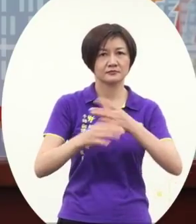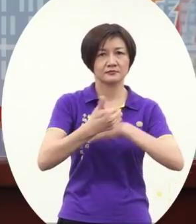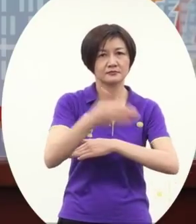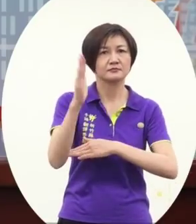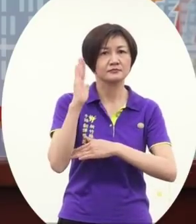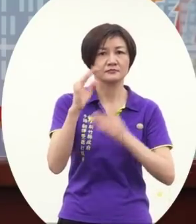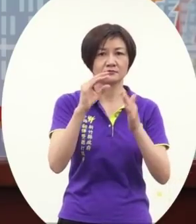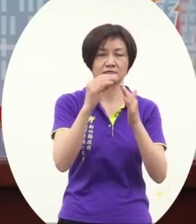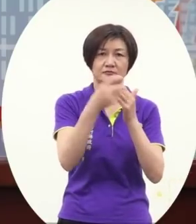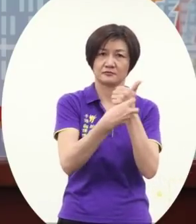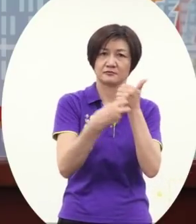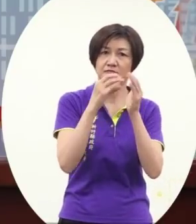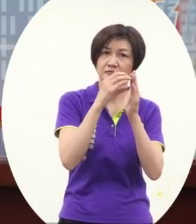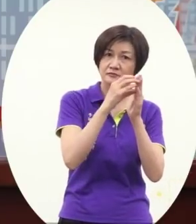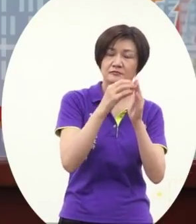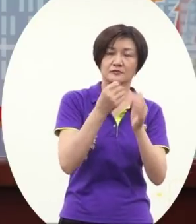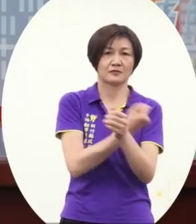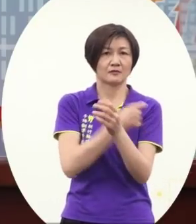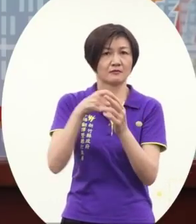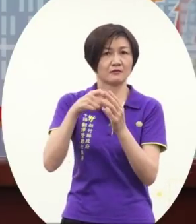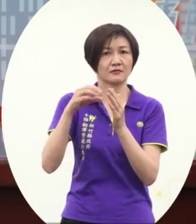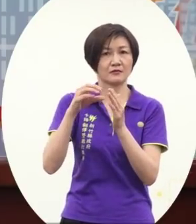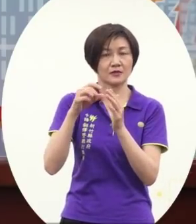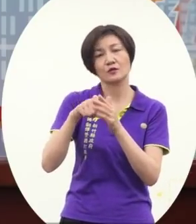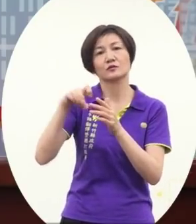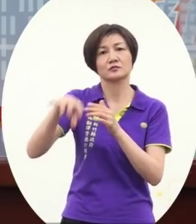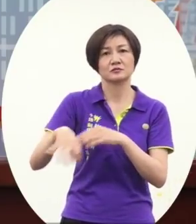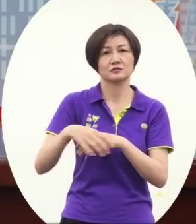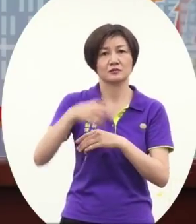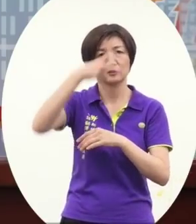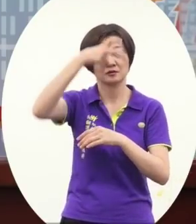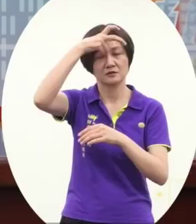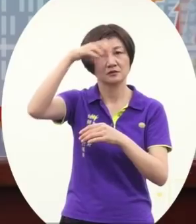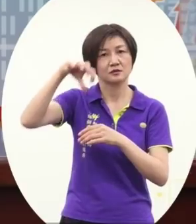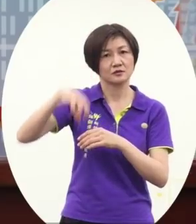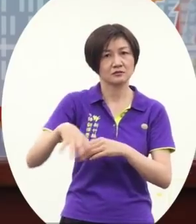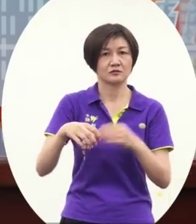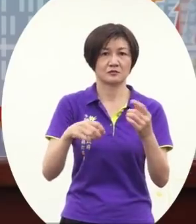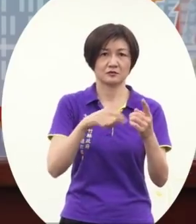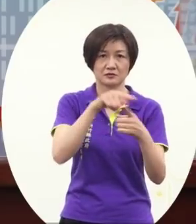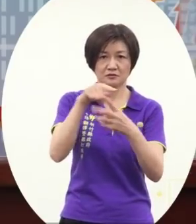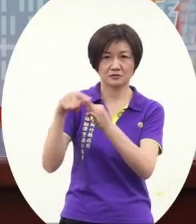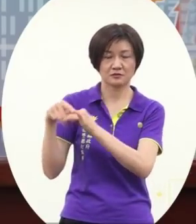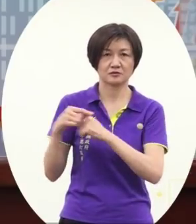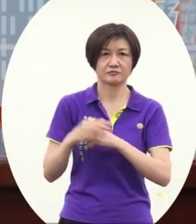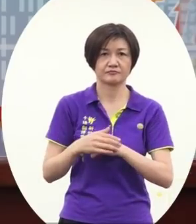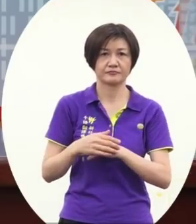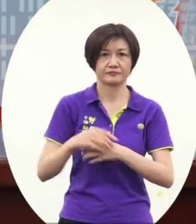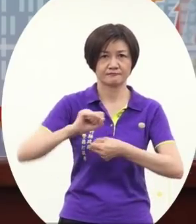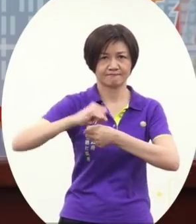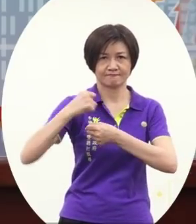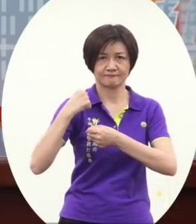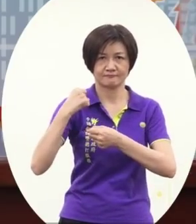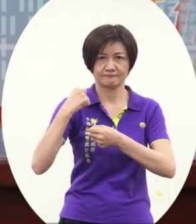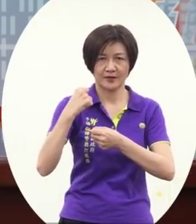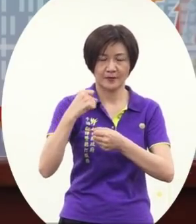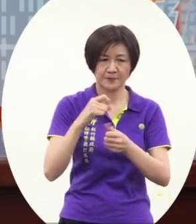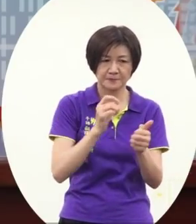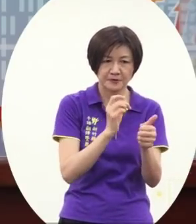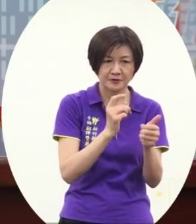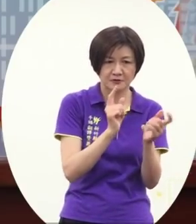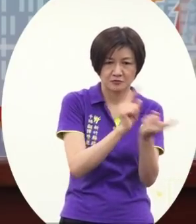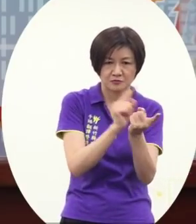生局、劳工处、警察局也会加强的对这些人